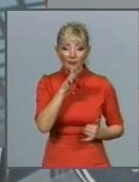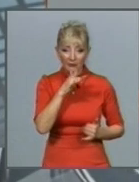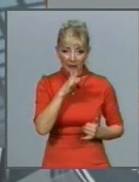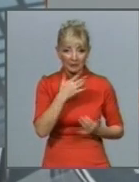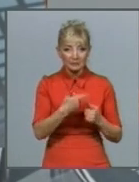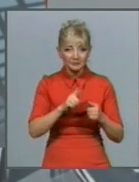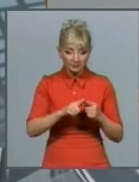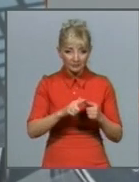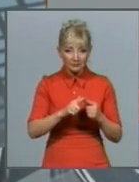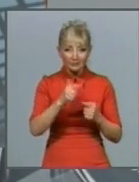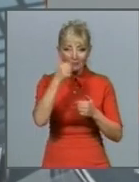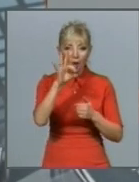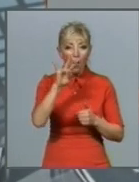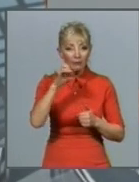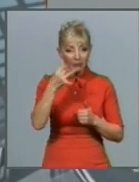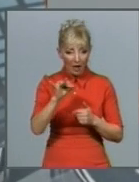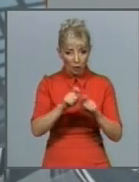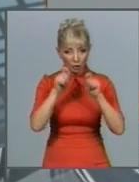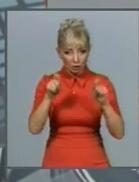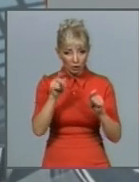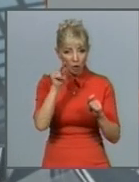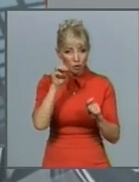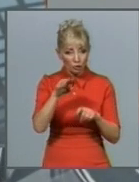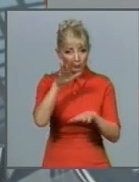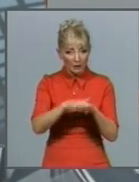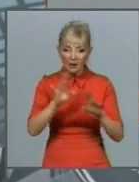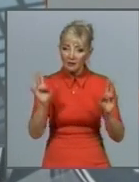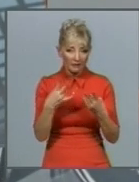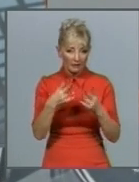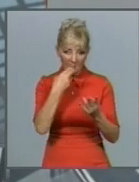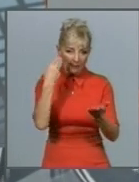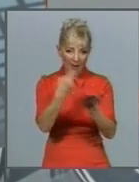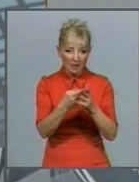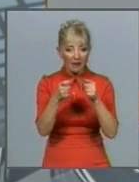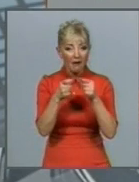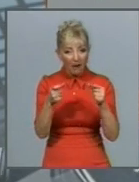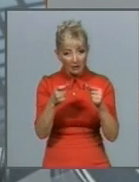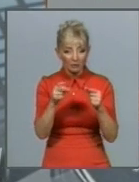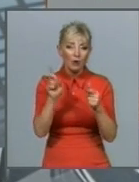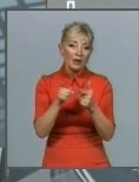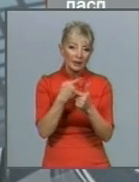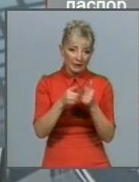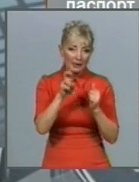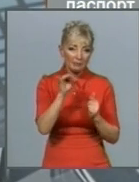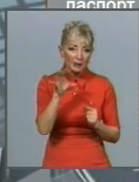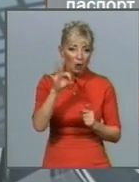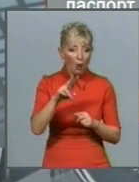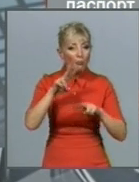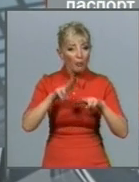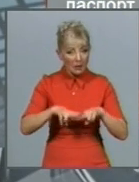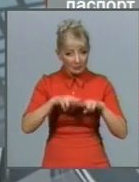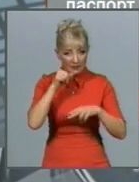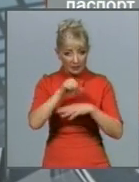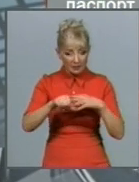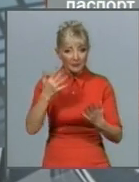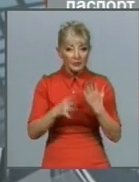дистанційного відкриття рахунку в банку не потрібно фізично пред'являти ID-картку або біометричний закордонний паспорт, якщо